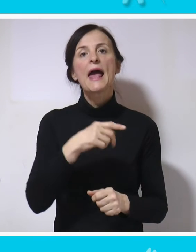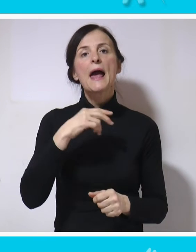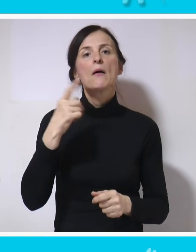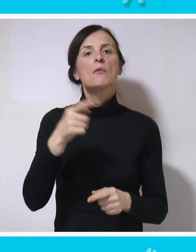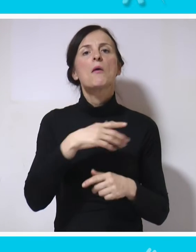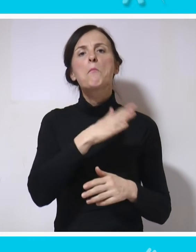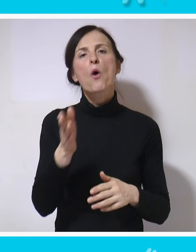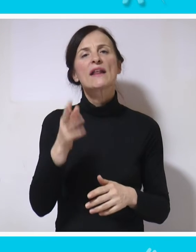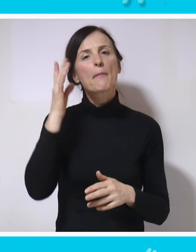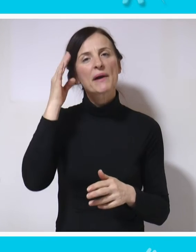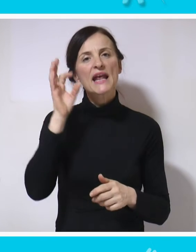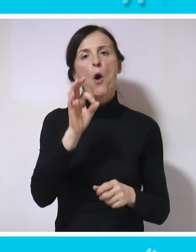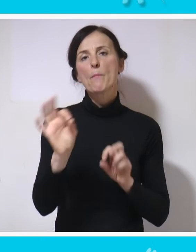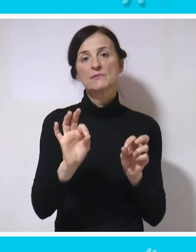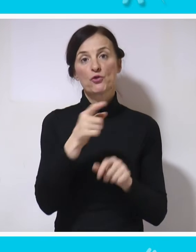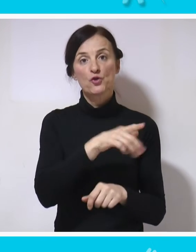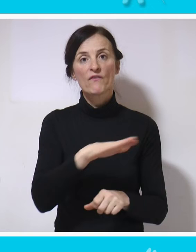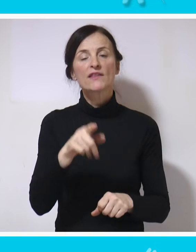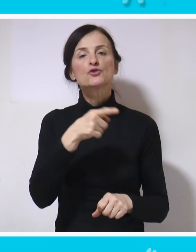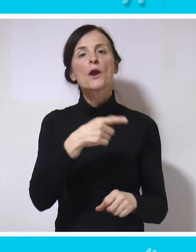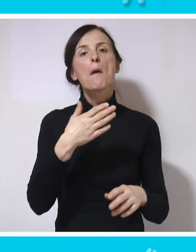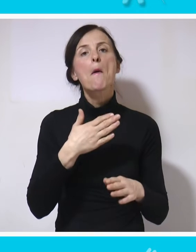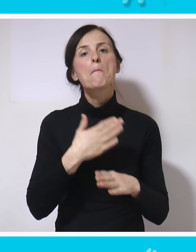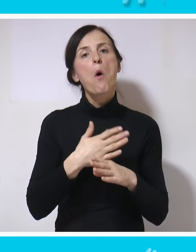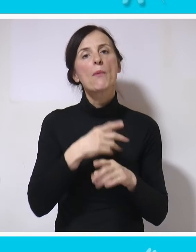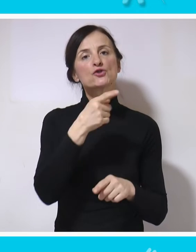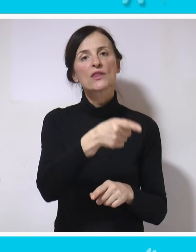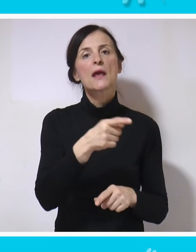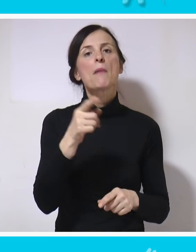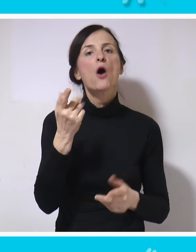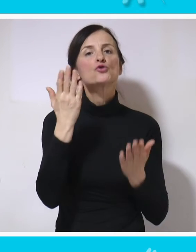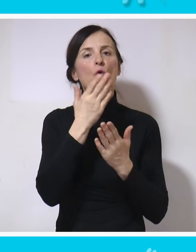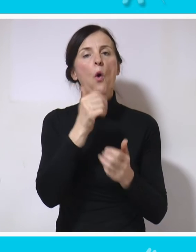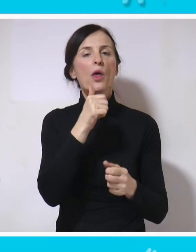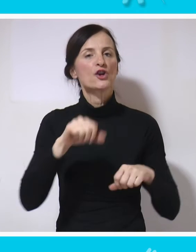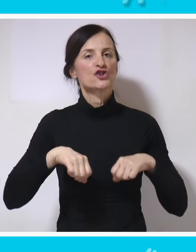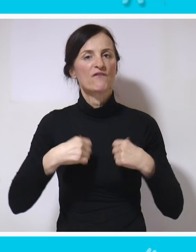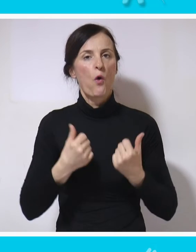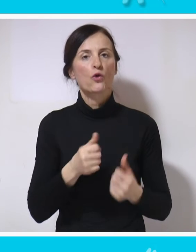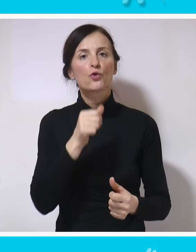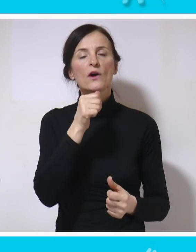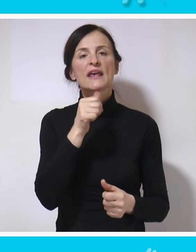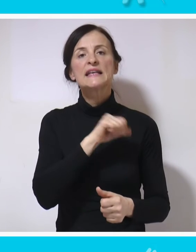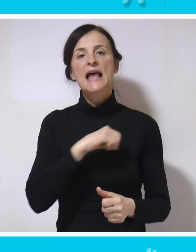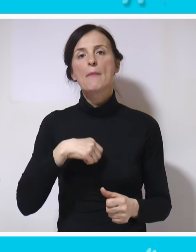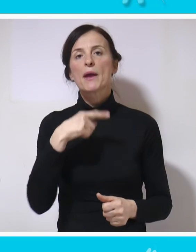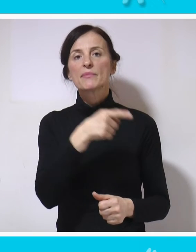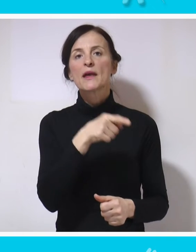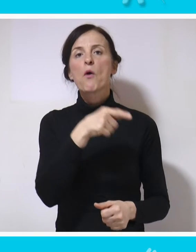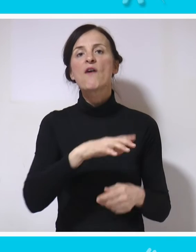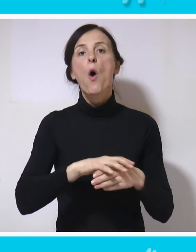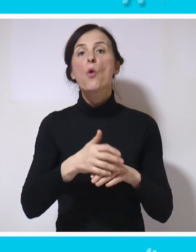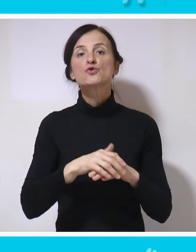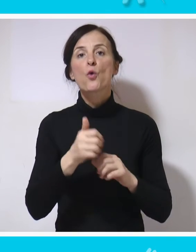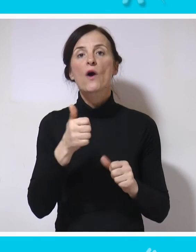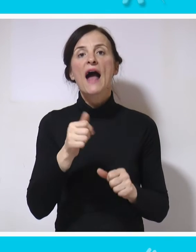brige o bezbednosti deteta, oni njima pomažu i u savladavanju i školskih i životnih veština. I samim tim ova